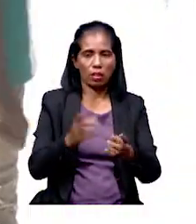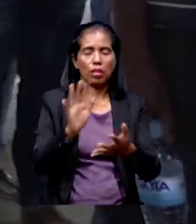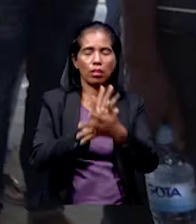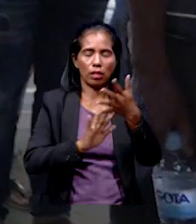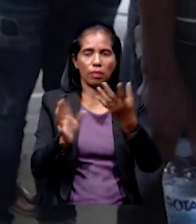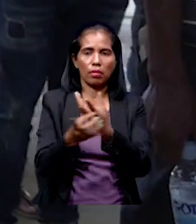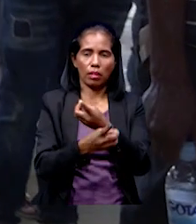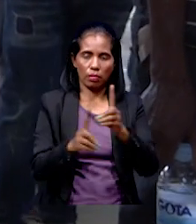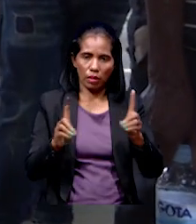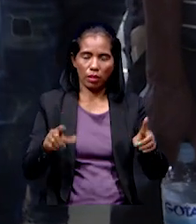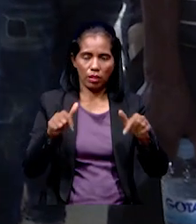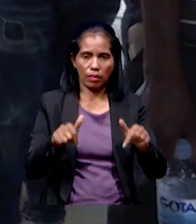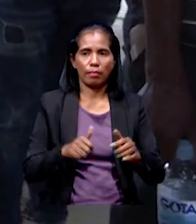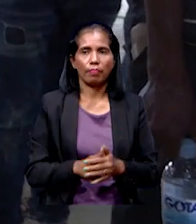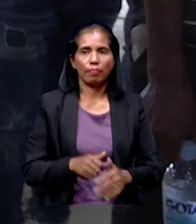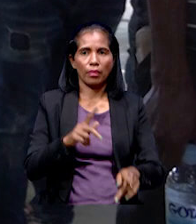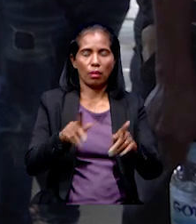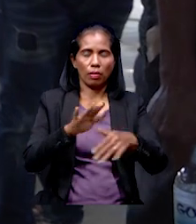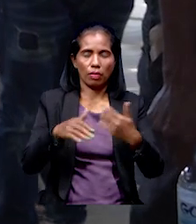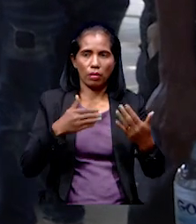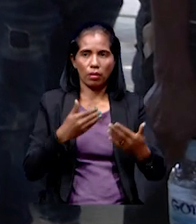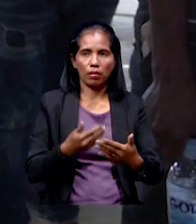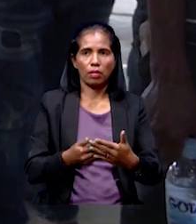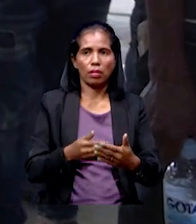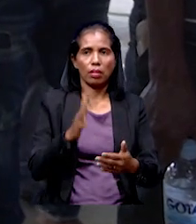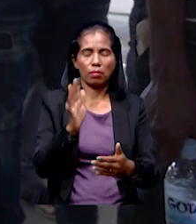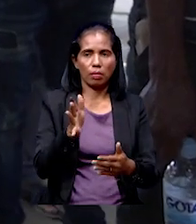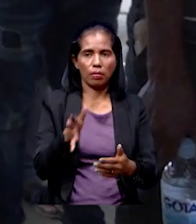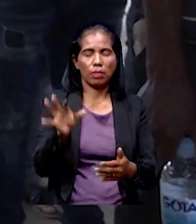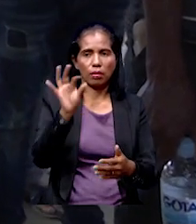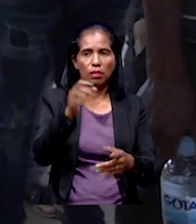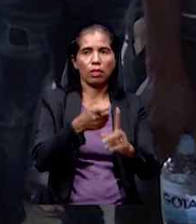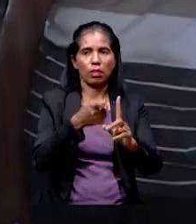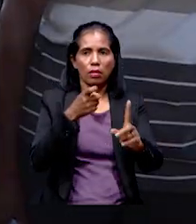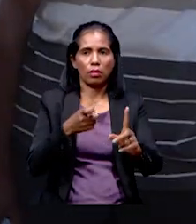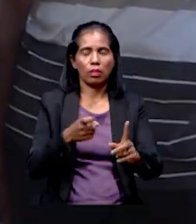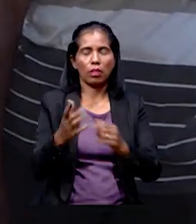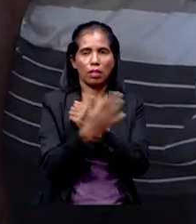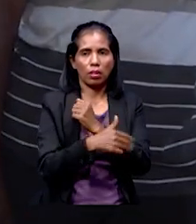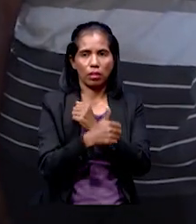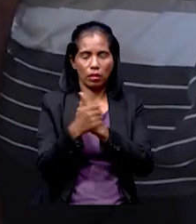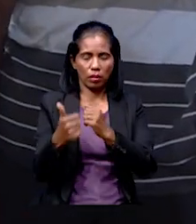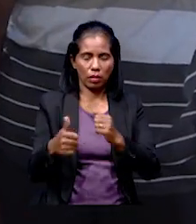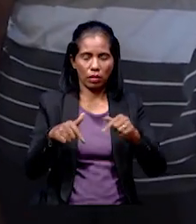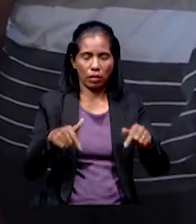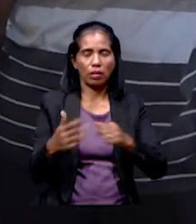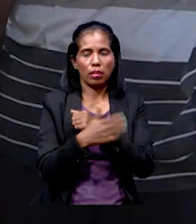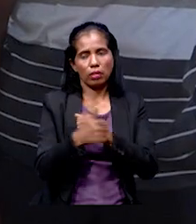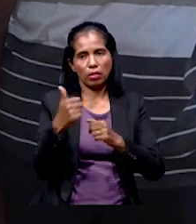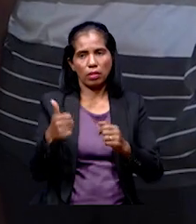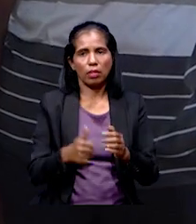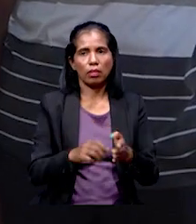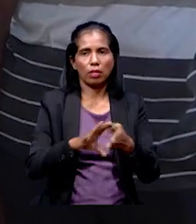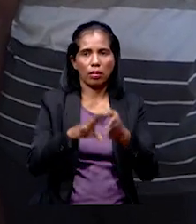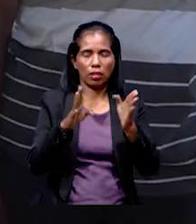ne. Elitor rihun atus walu lima nulu resing sia ne kompostu husi railarang no diaspora. Elitor rihung atus